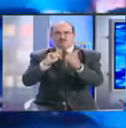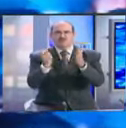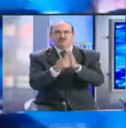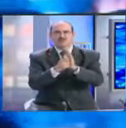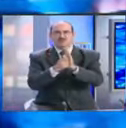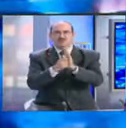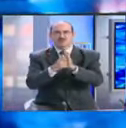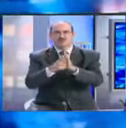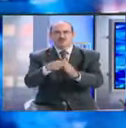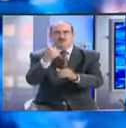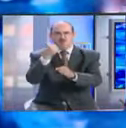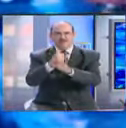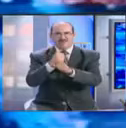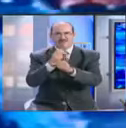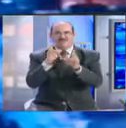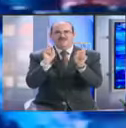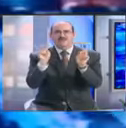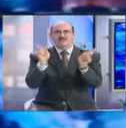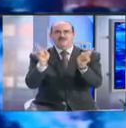في